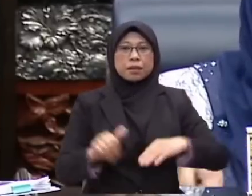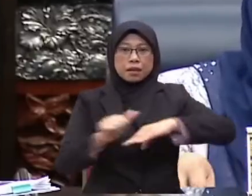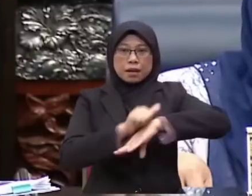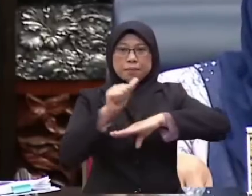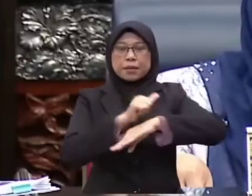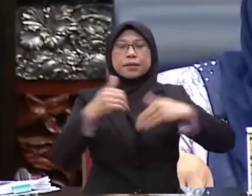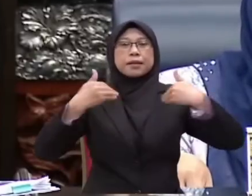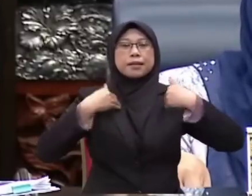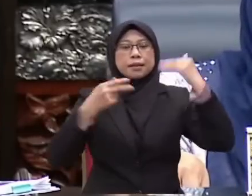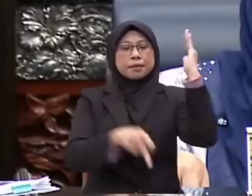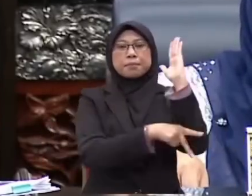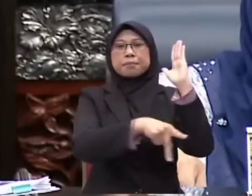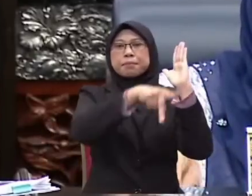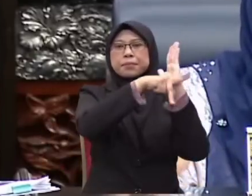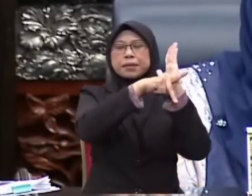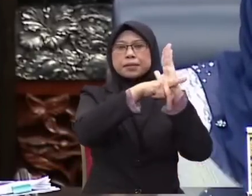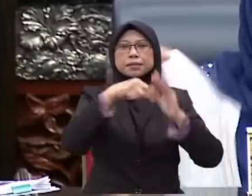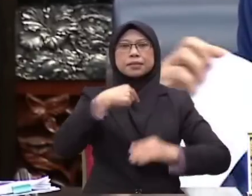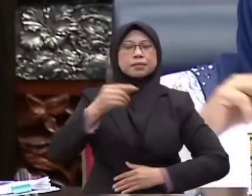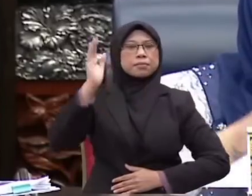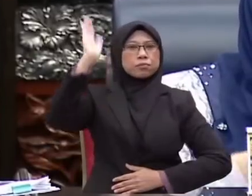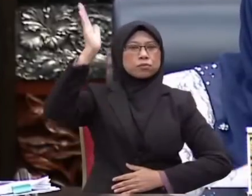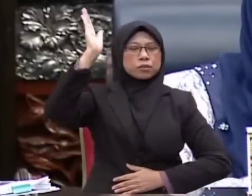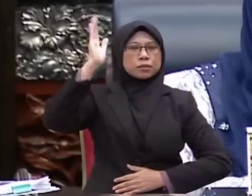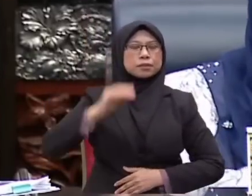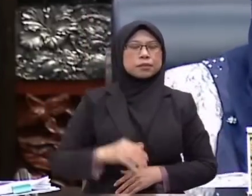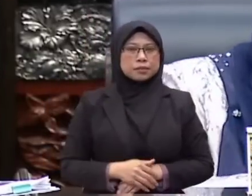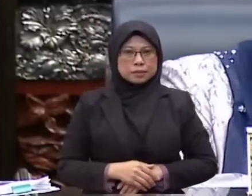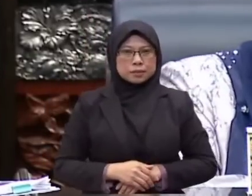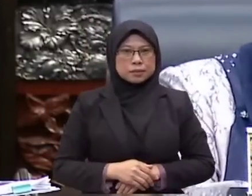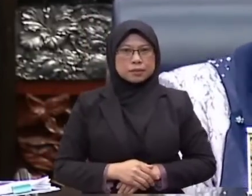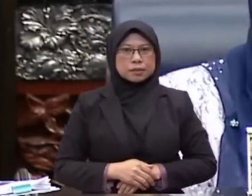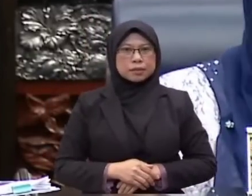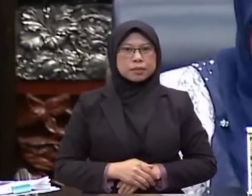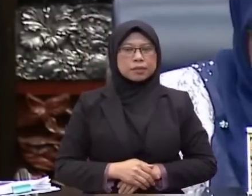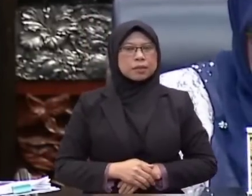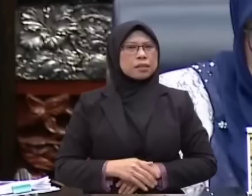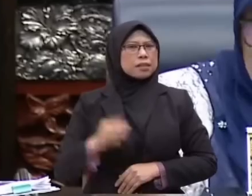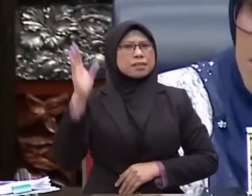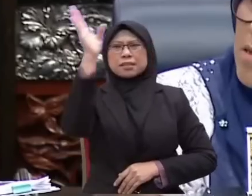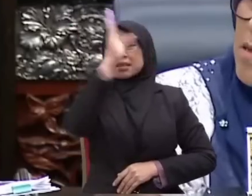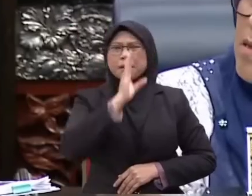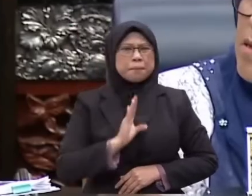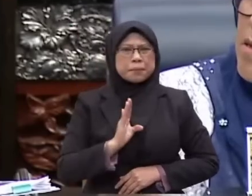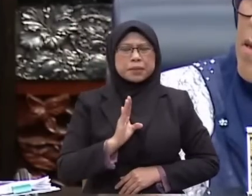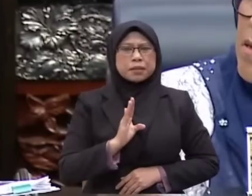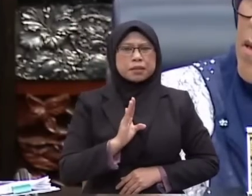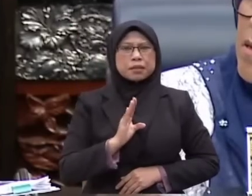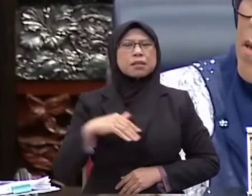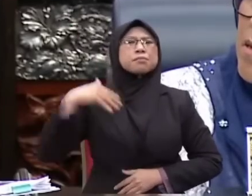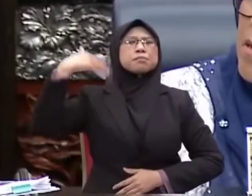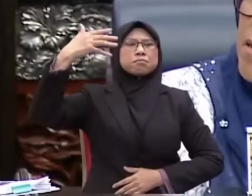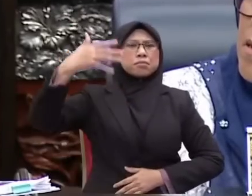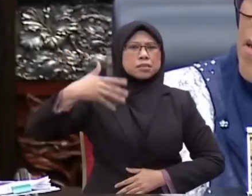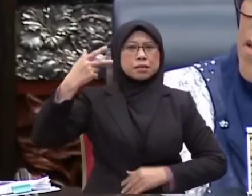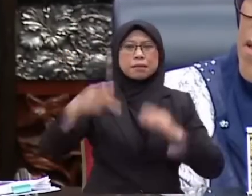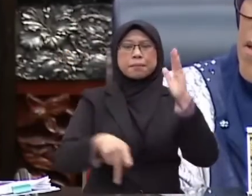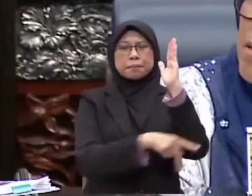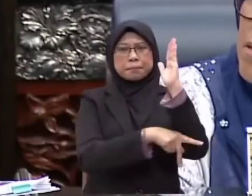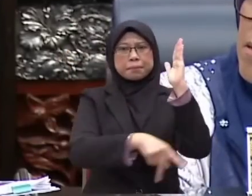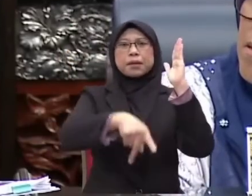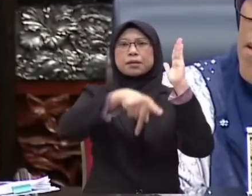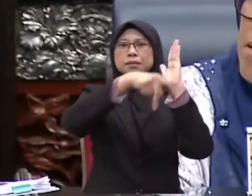Amalan yang ada di dalam Parlimen, saya menghujahkan Tan Sri Yang di-Pertuan, tidak pernah sekalipun dalam sejarah Parlimen